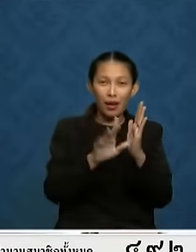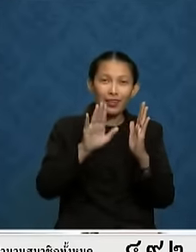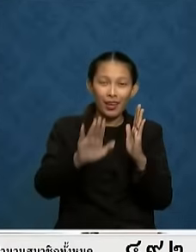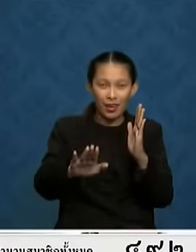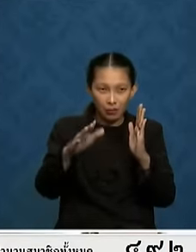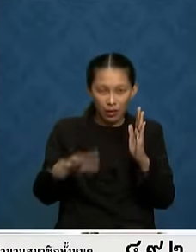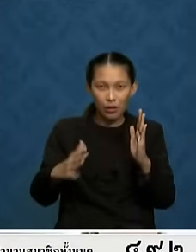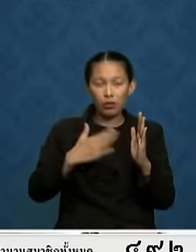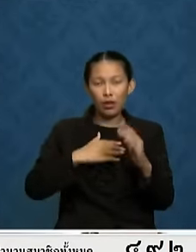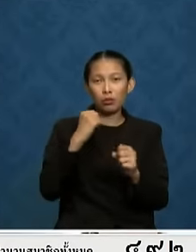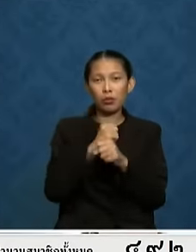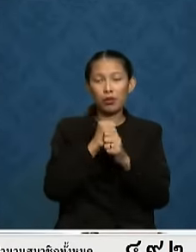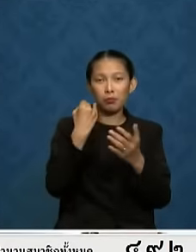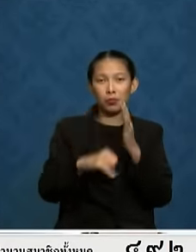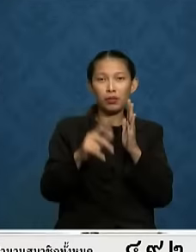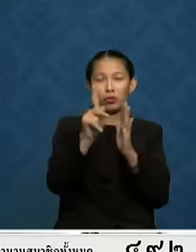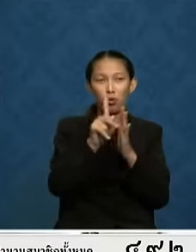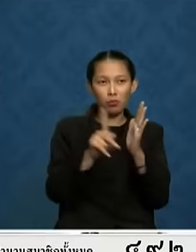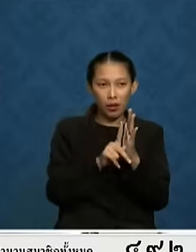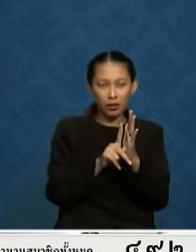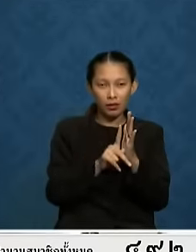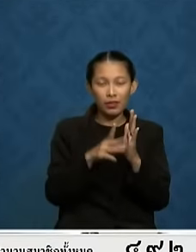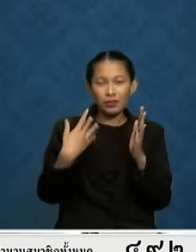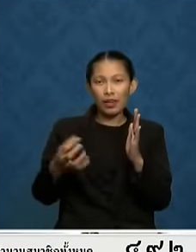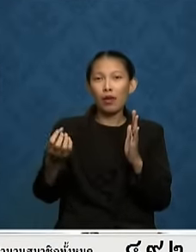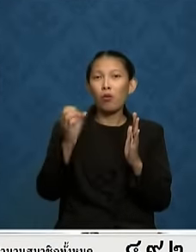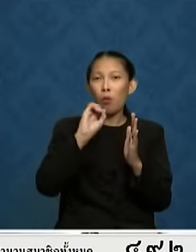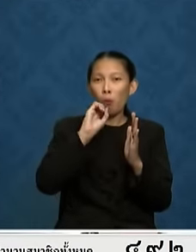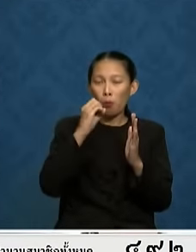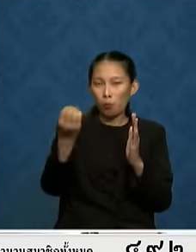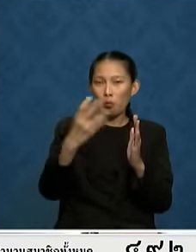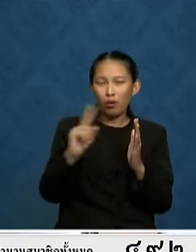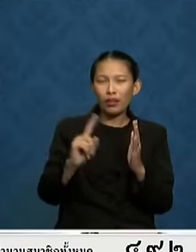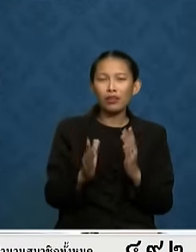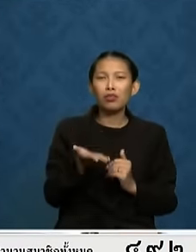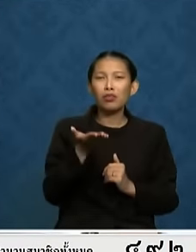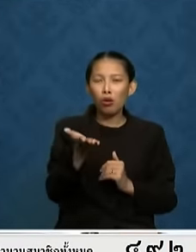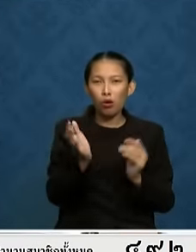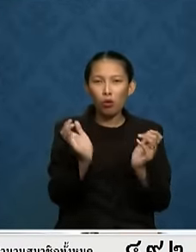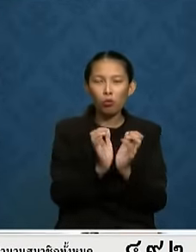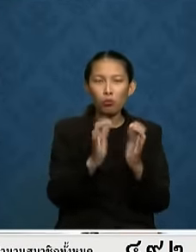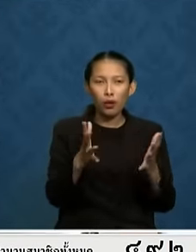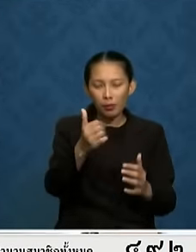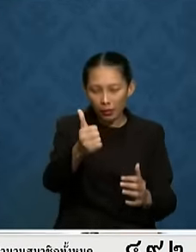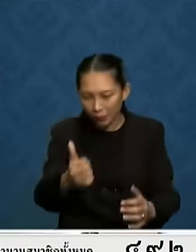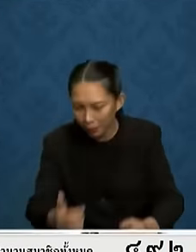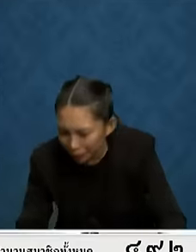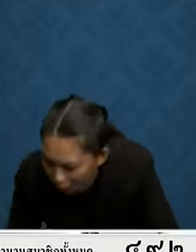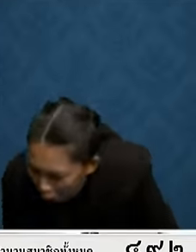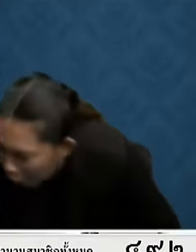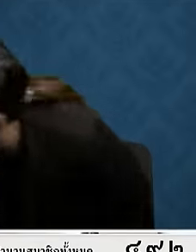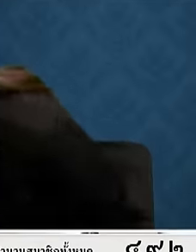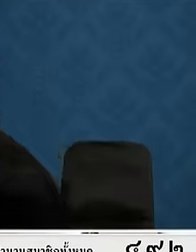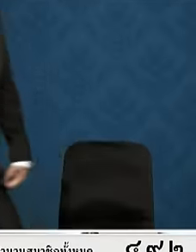แล้วเราไปทำผิดกฎหมายเสร็จแล้วบอกว่าจะต้องขอนิรโทษกรรมถ้า